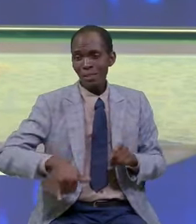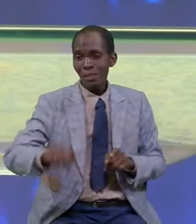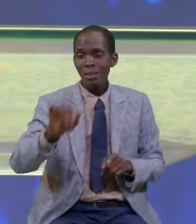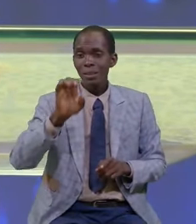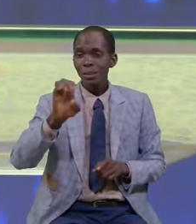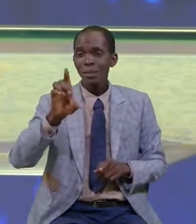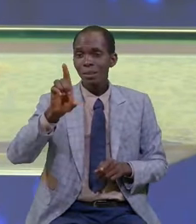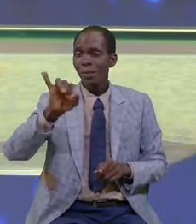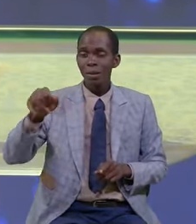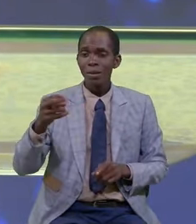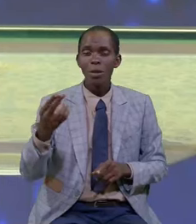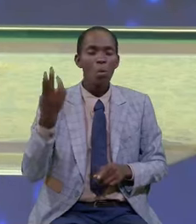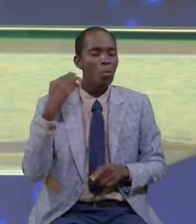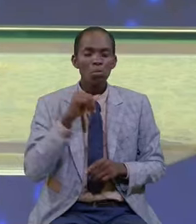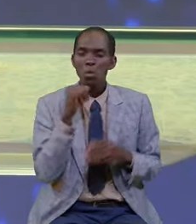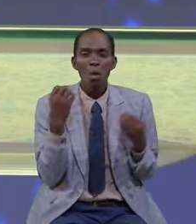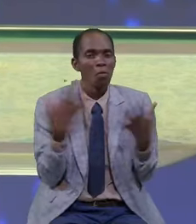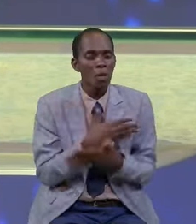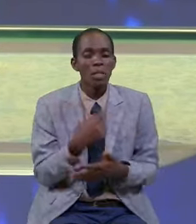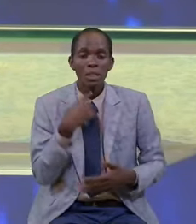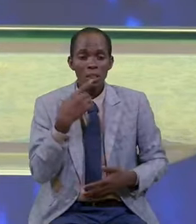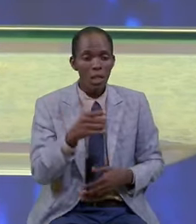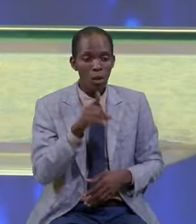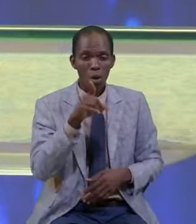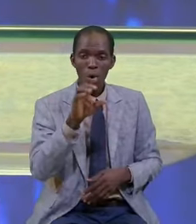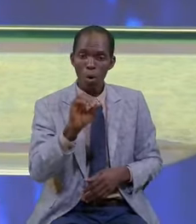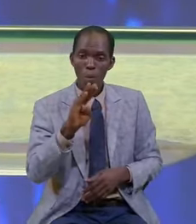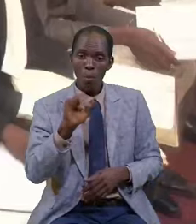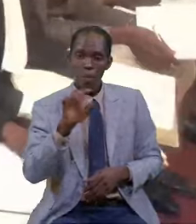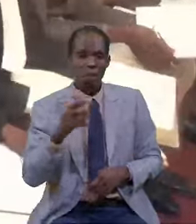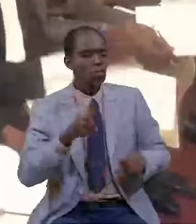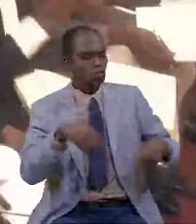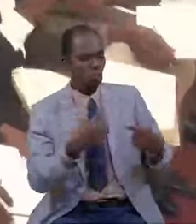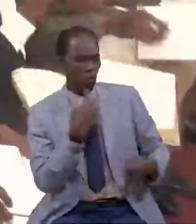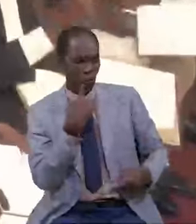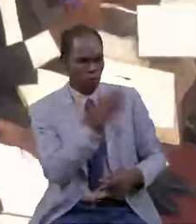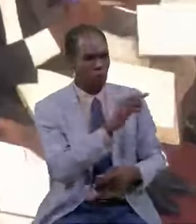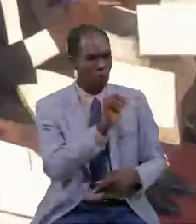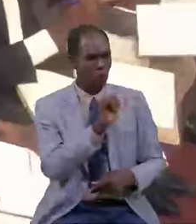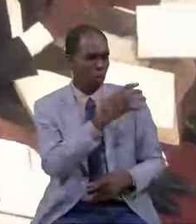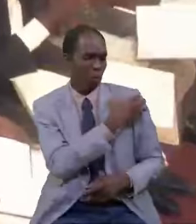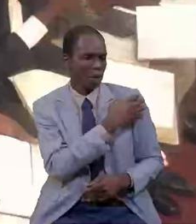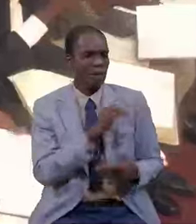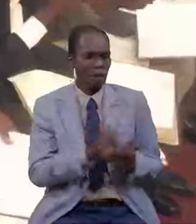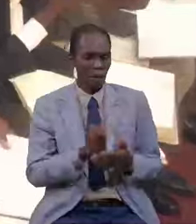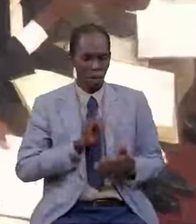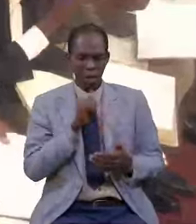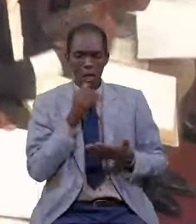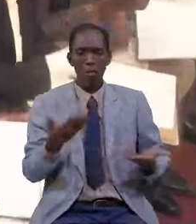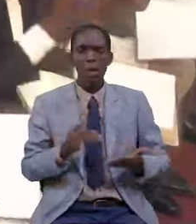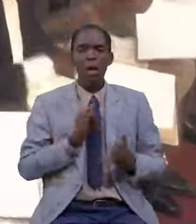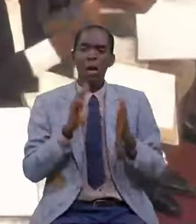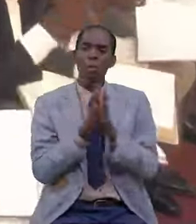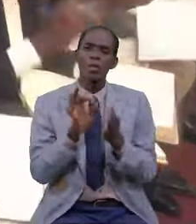ton maître que Élie est ici. Je prie que l'esprit d'Élie vienne sur vous. Que